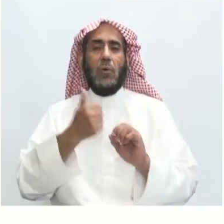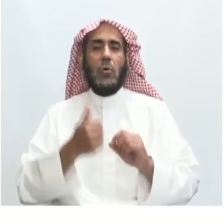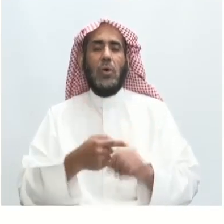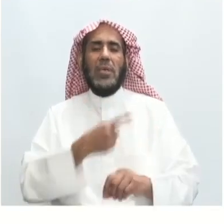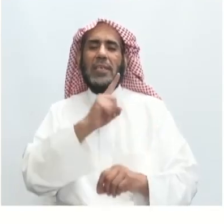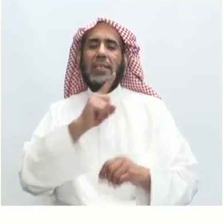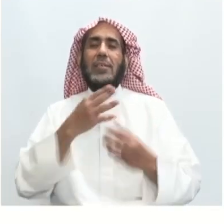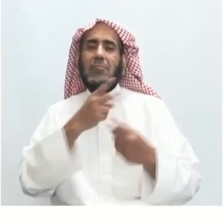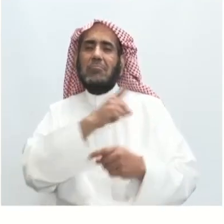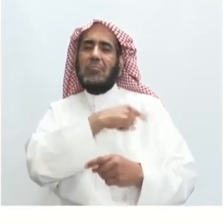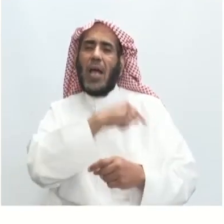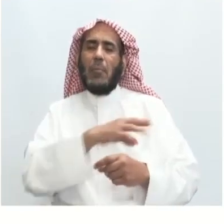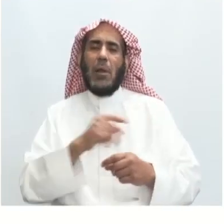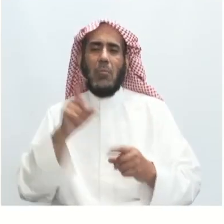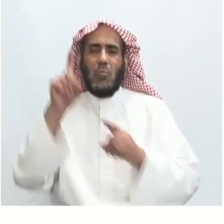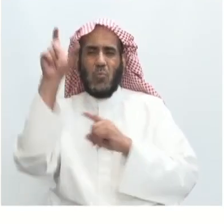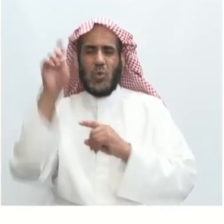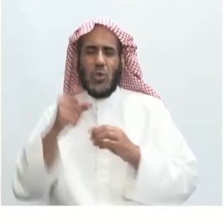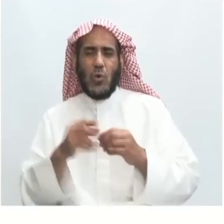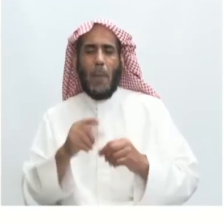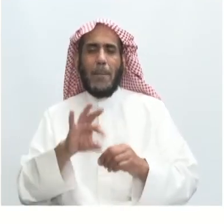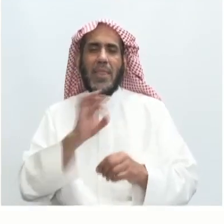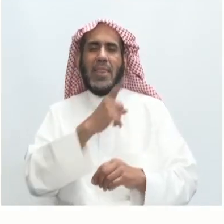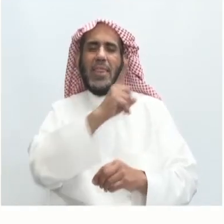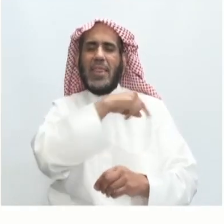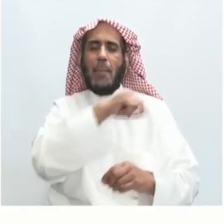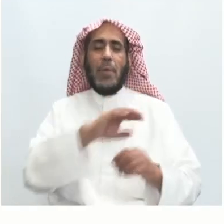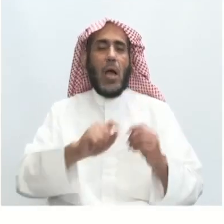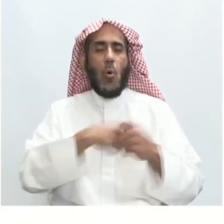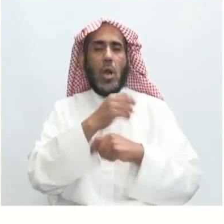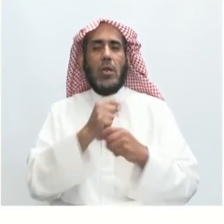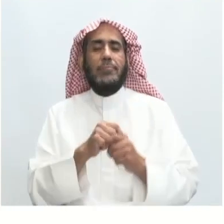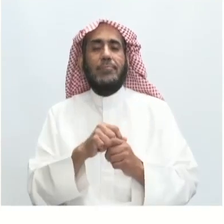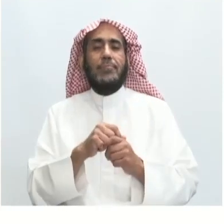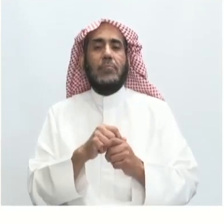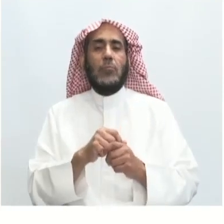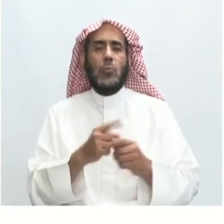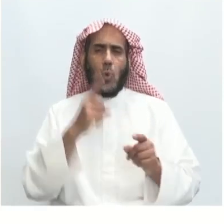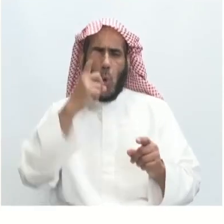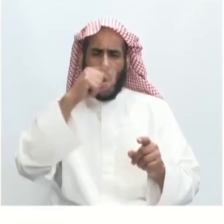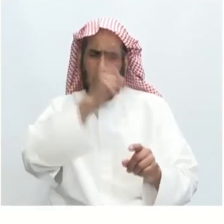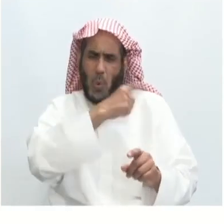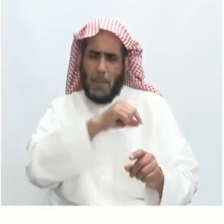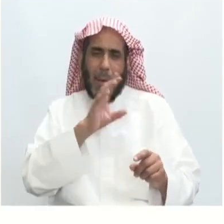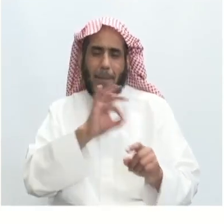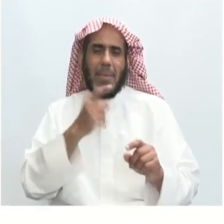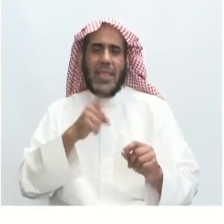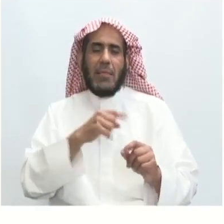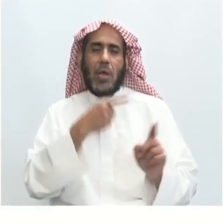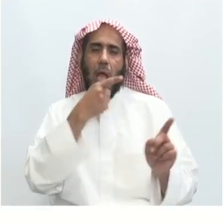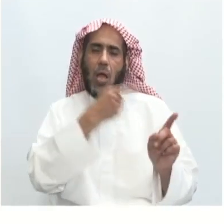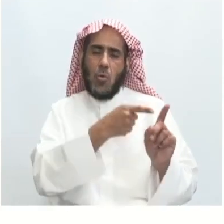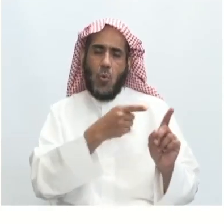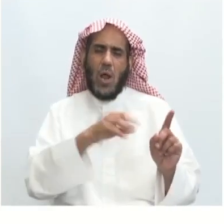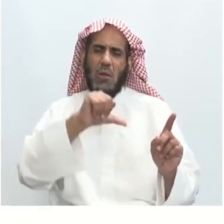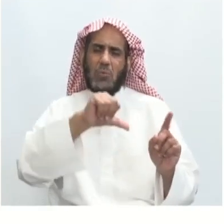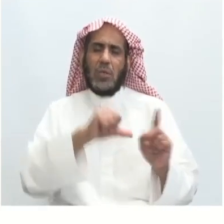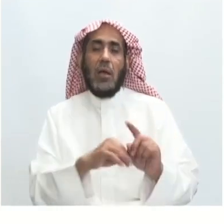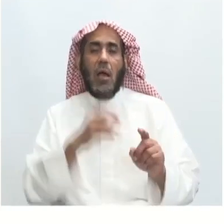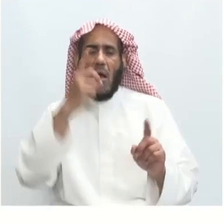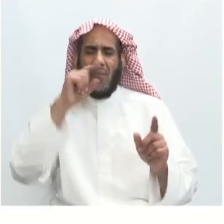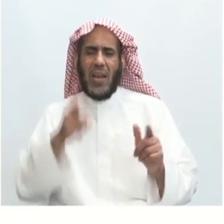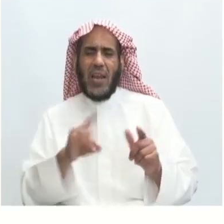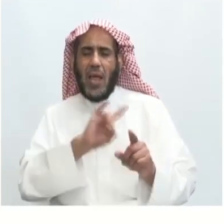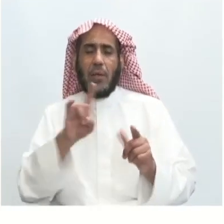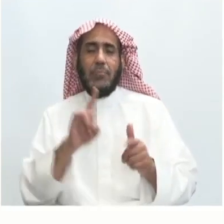من ذنبه اذا حولناها الى صيغه او جمله انشائيه تقول مثلا توب من ذنبك ايها المسيء في الامر